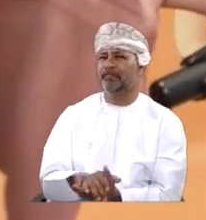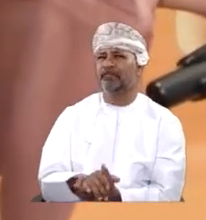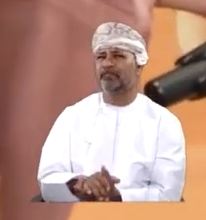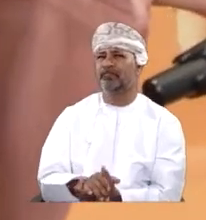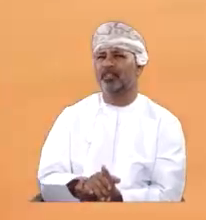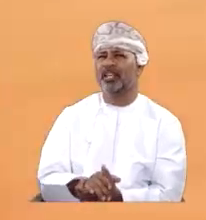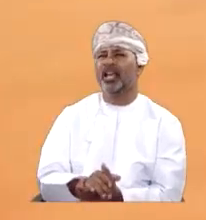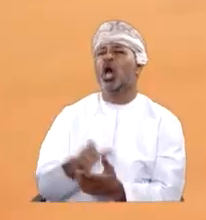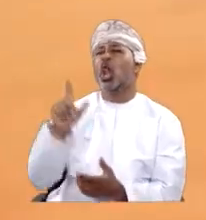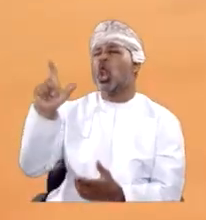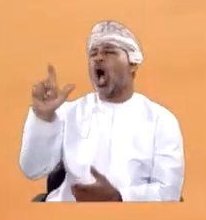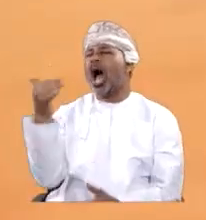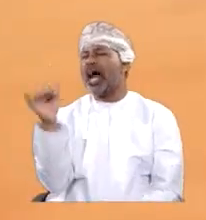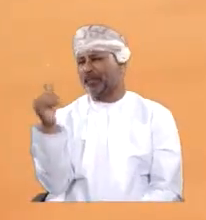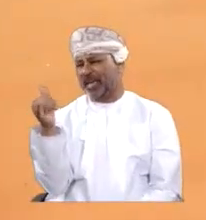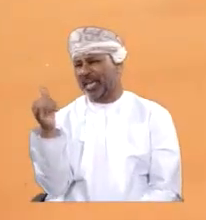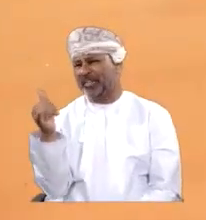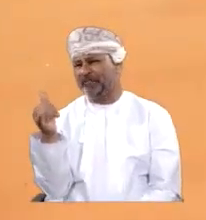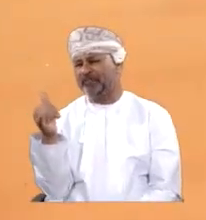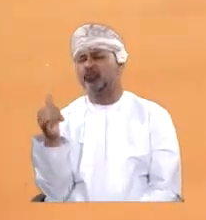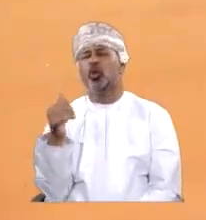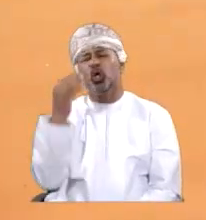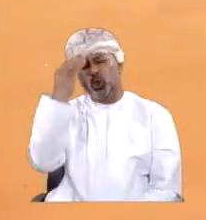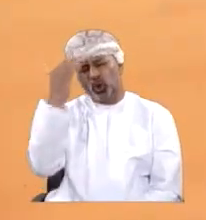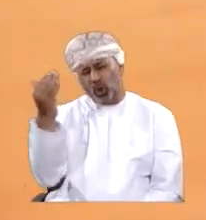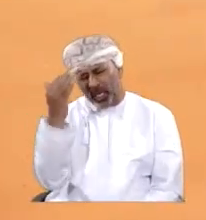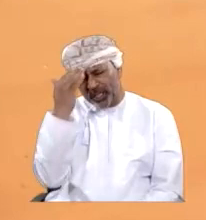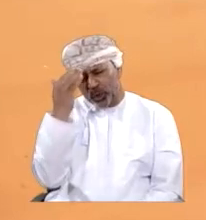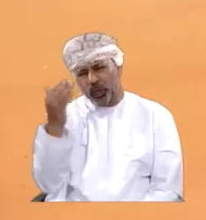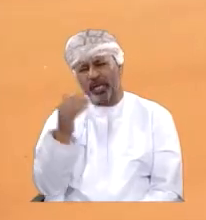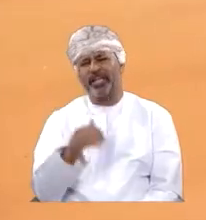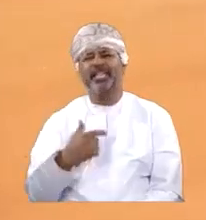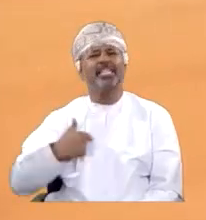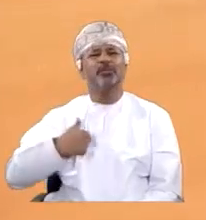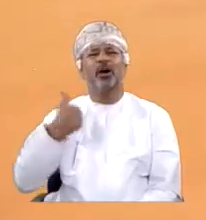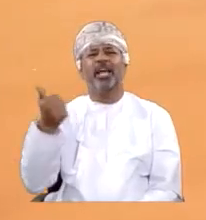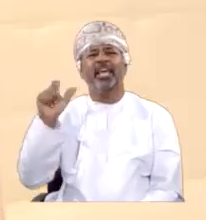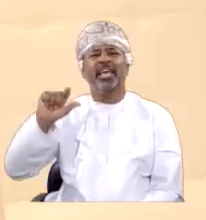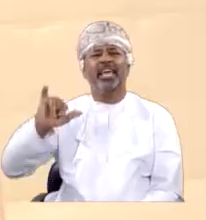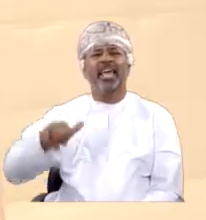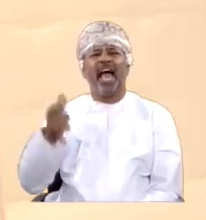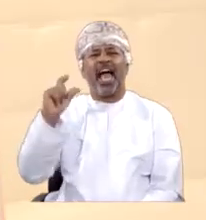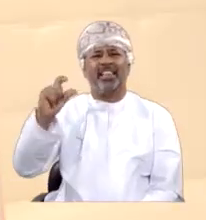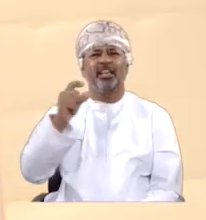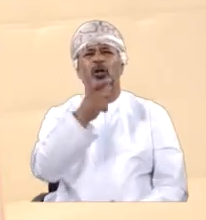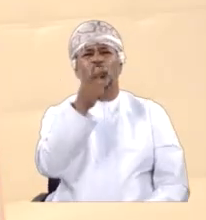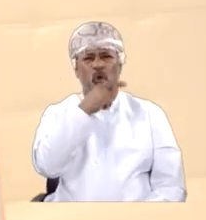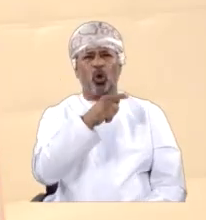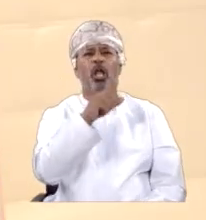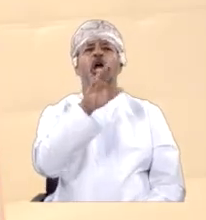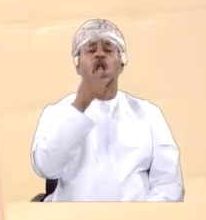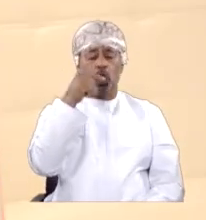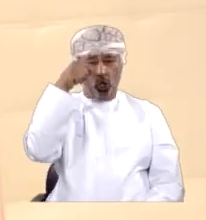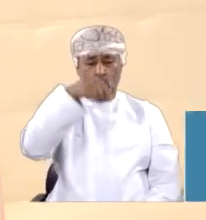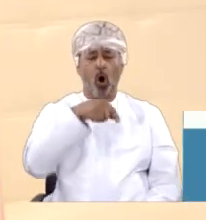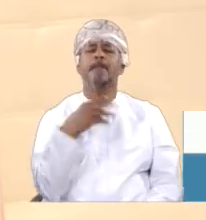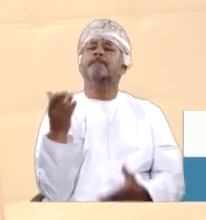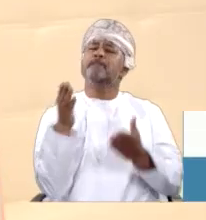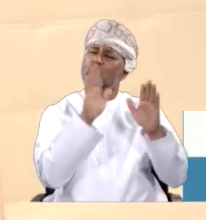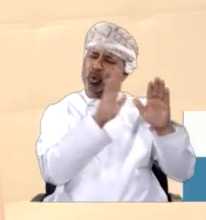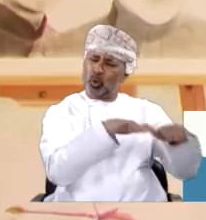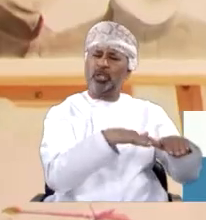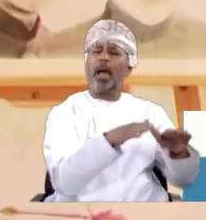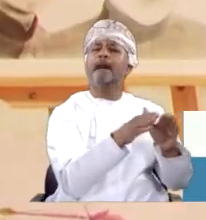لغه العربيه. جميل، شكرا لك اياد. عفوا. أنا اليوم متواجدة في معرض